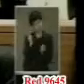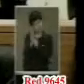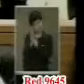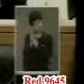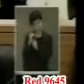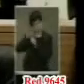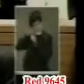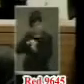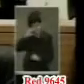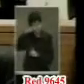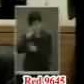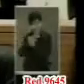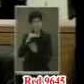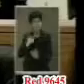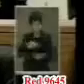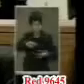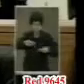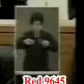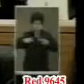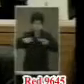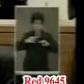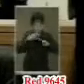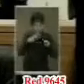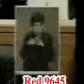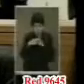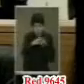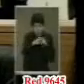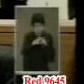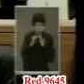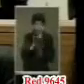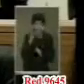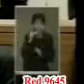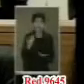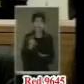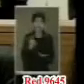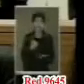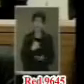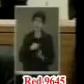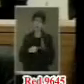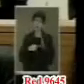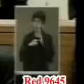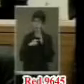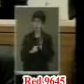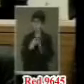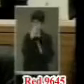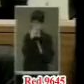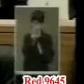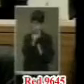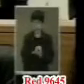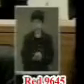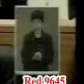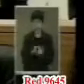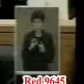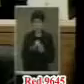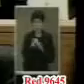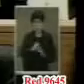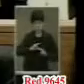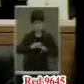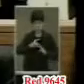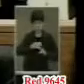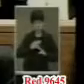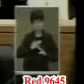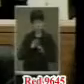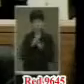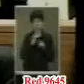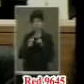สภาพมันกลับกันโดยสิ้นเชิงคนบาดเจ็บกว่า40กว่าชีวิตแต่ที่ผมยกตัวอย่างวันนี้ก็คือว่าโดยส่วนตัวและพวกเ